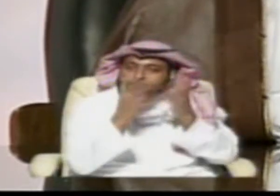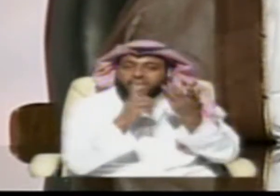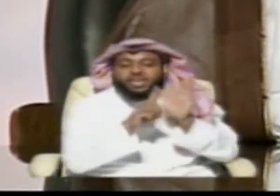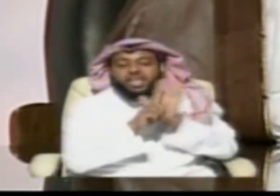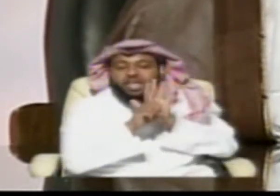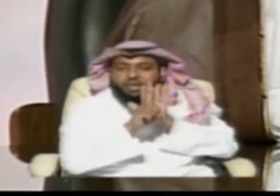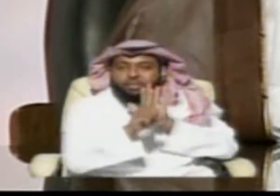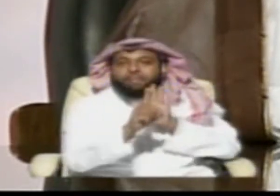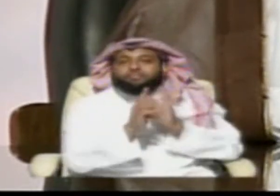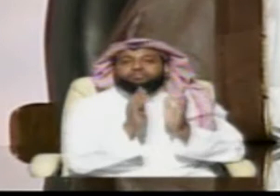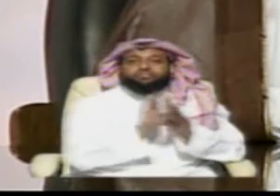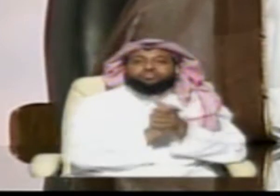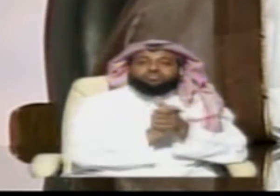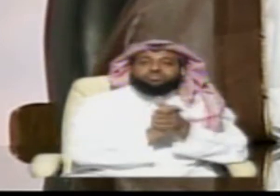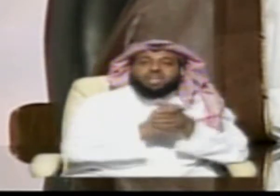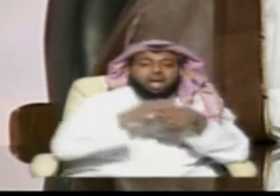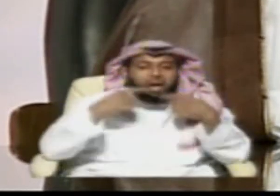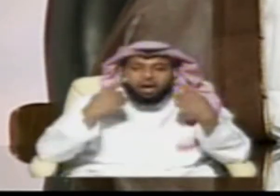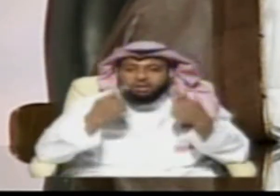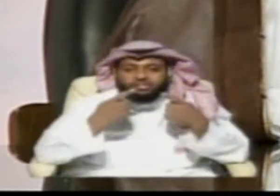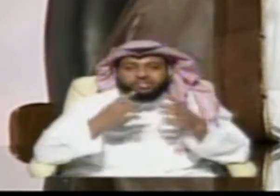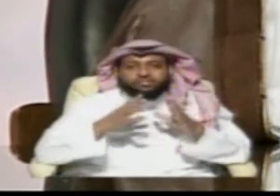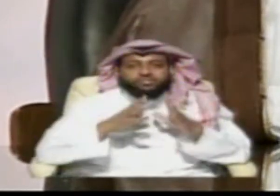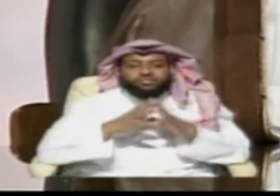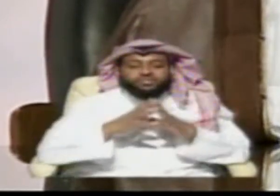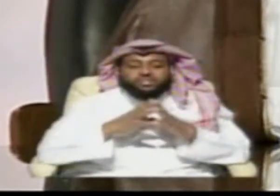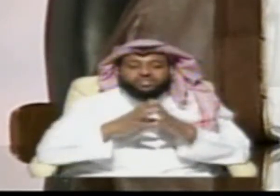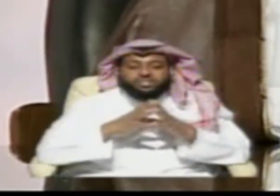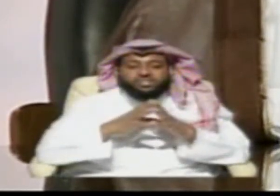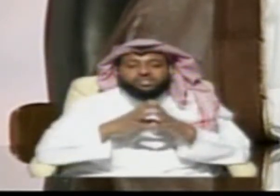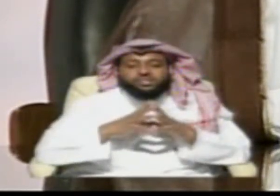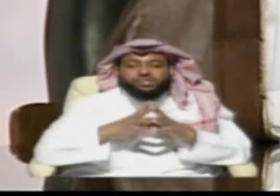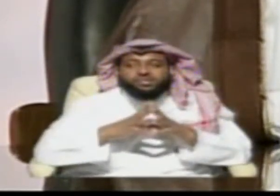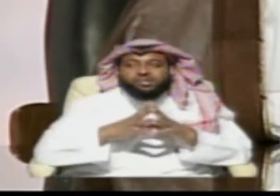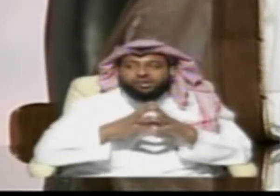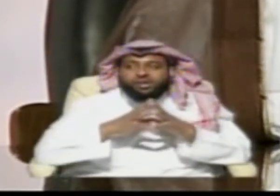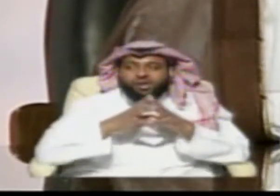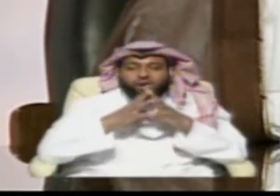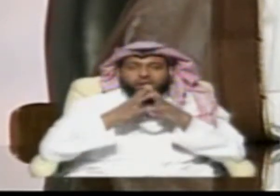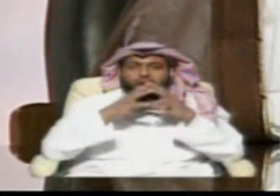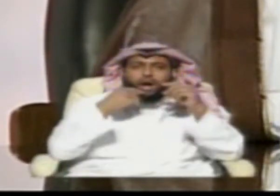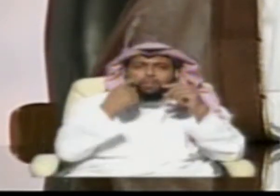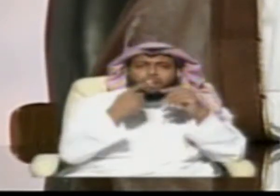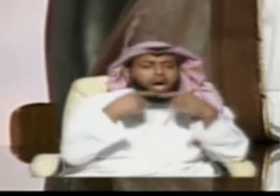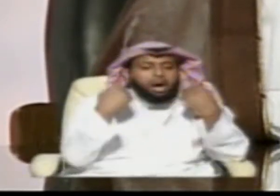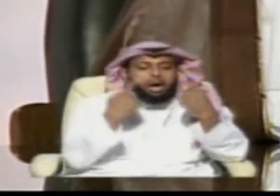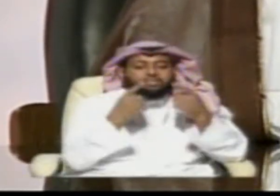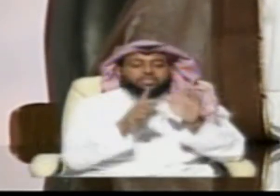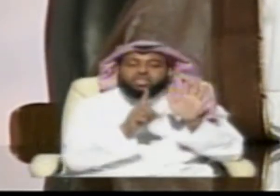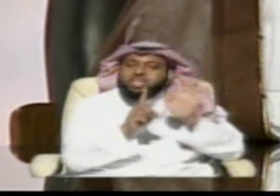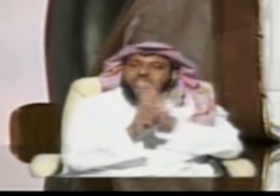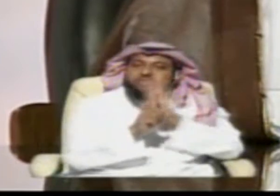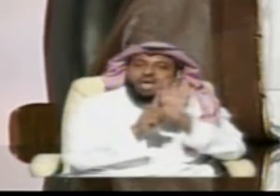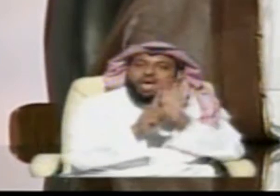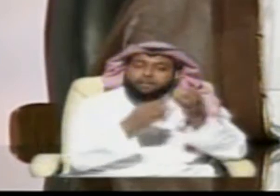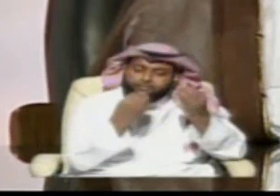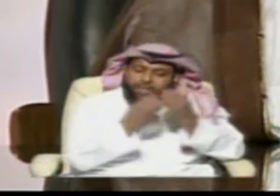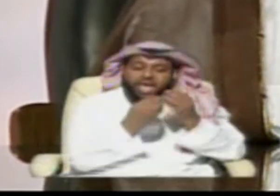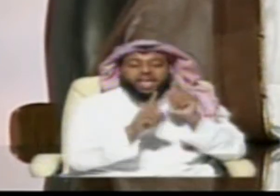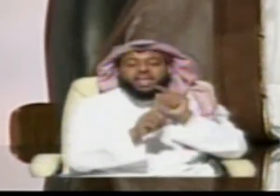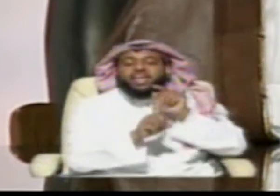التلاوة، وليس في هذه الحالة ليس ركنا حتى يقال لابد أن يأتي به لأنه سيختل. نعم. نظام صلاته، فلا بد من الاتيان بالركن،